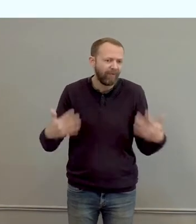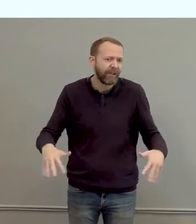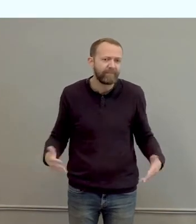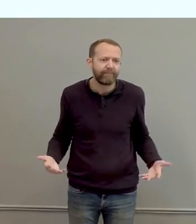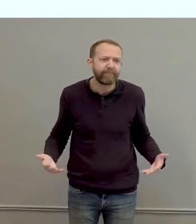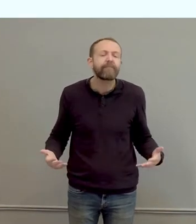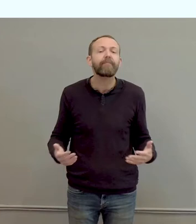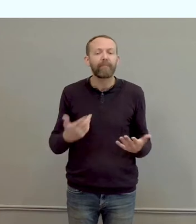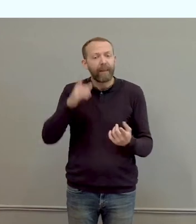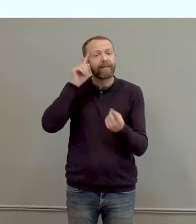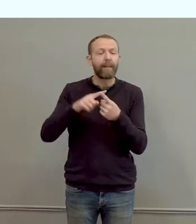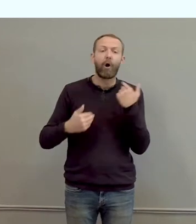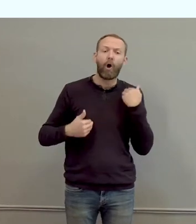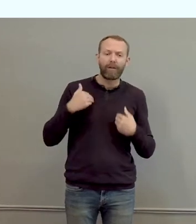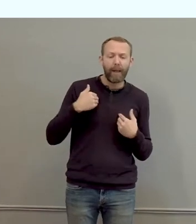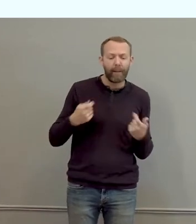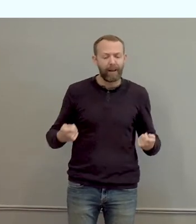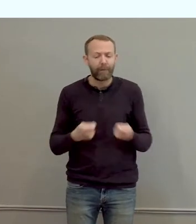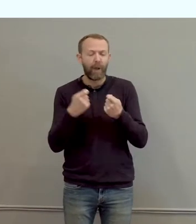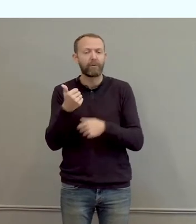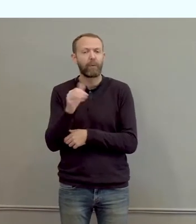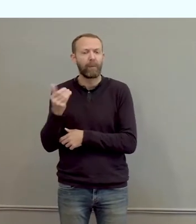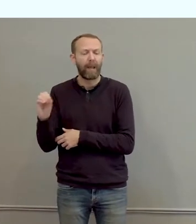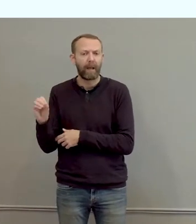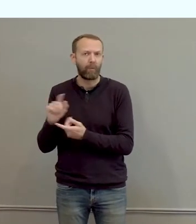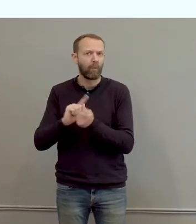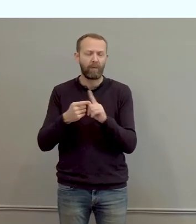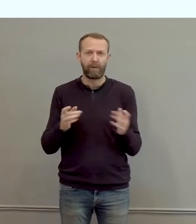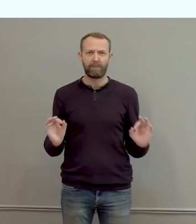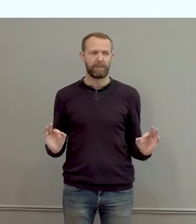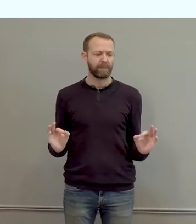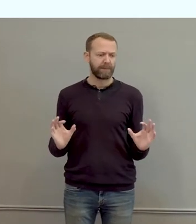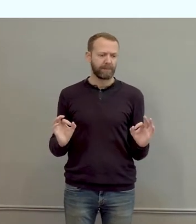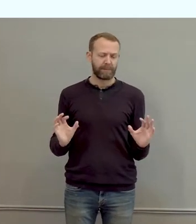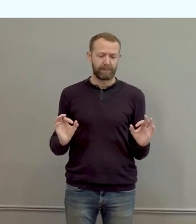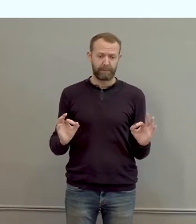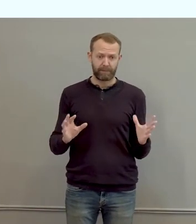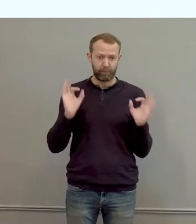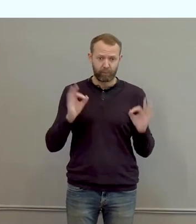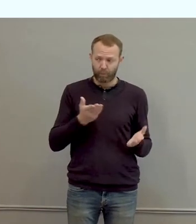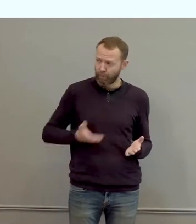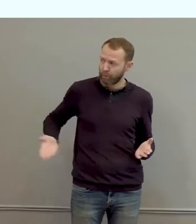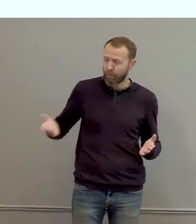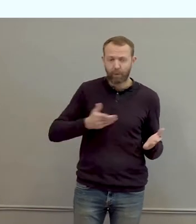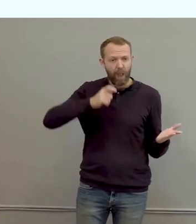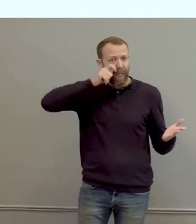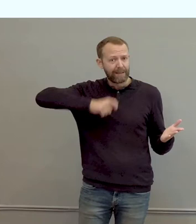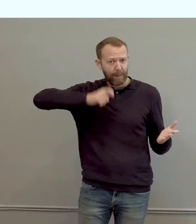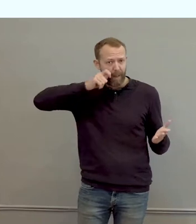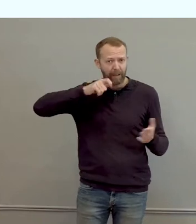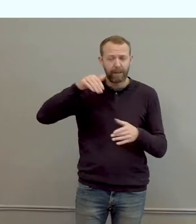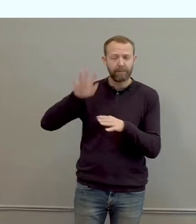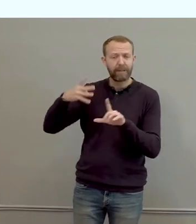thème « Handicap, éducation et numérique » s'est imposé comme étant au carrefour des expertises à la fois de l'INSHEA